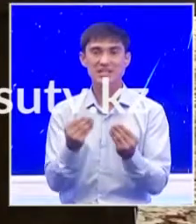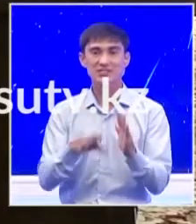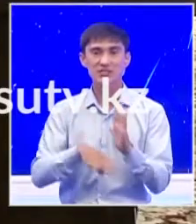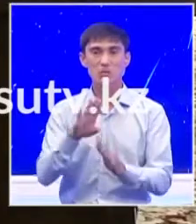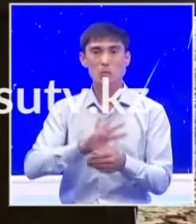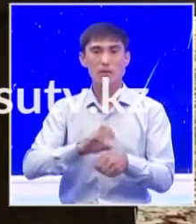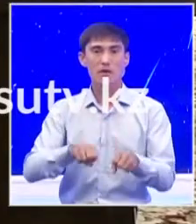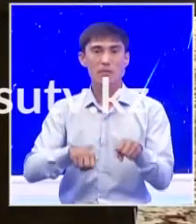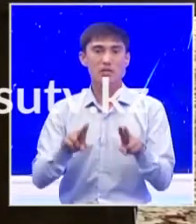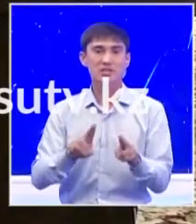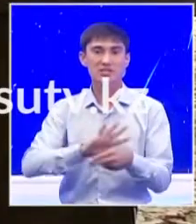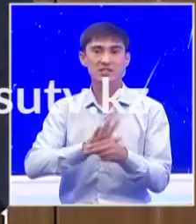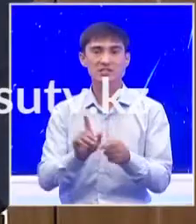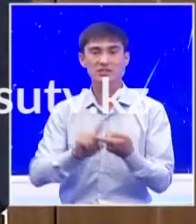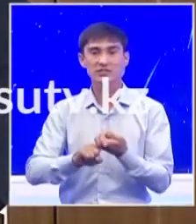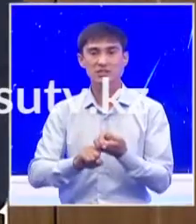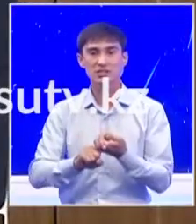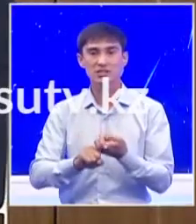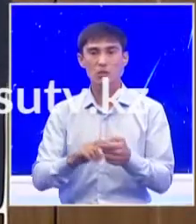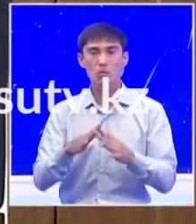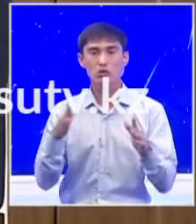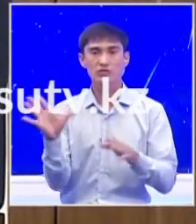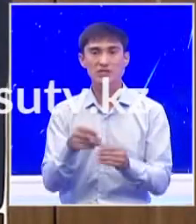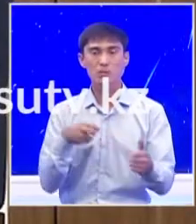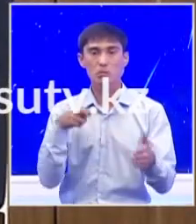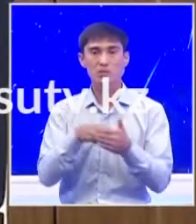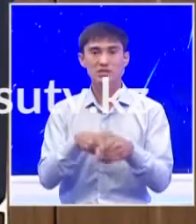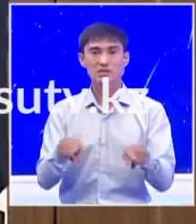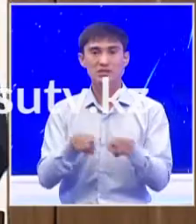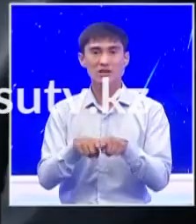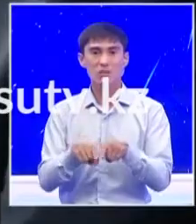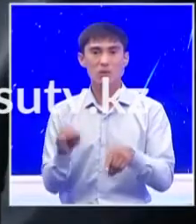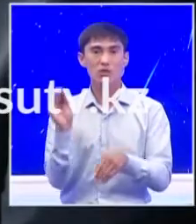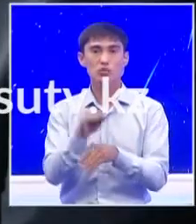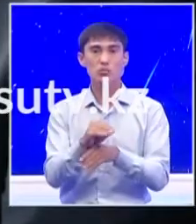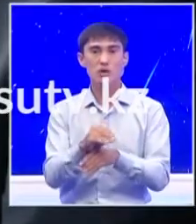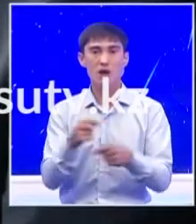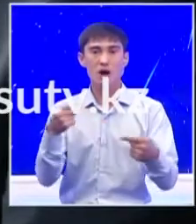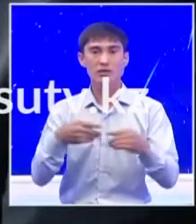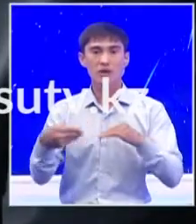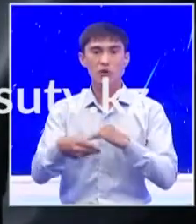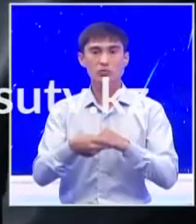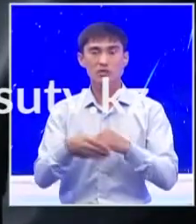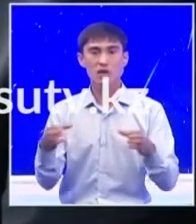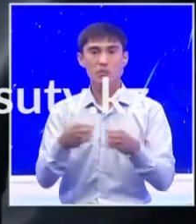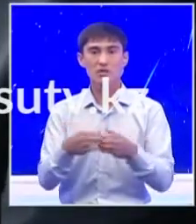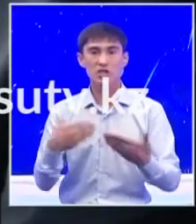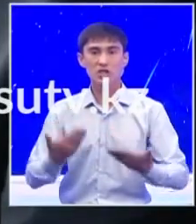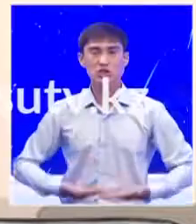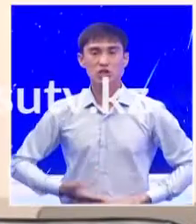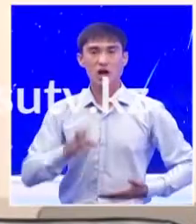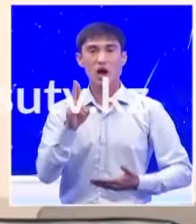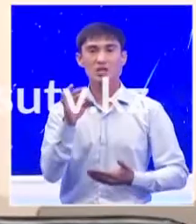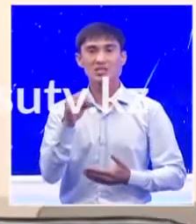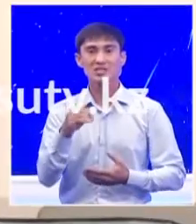повышением риска заражения вирусной инфекцией. Больше всех писем о таких поборах поступило в антикоррупционный комитет от жителей